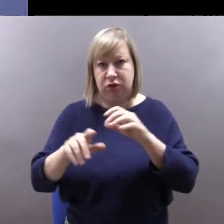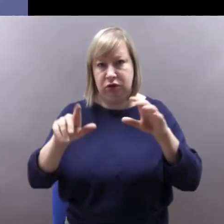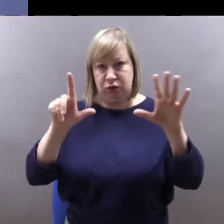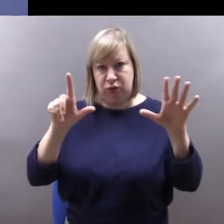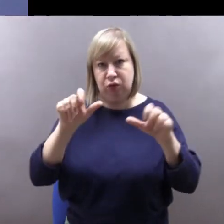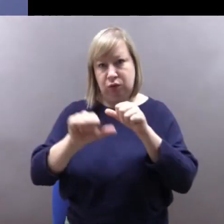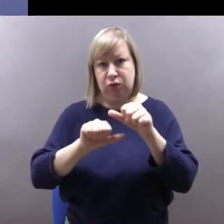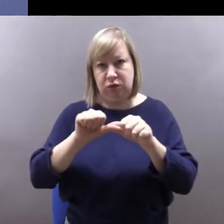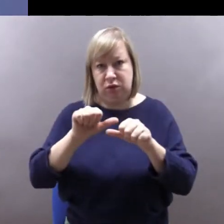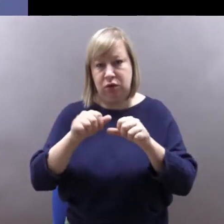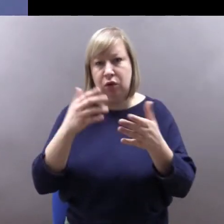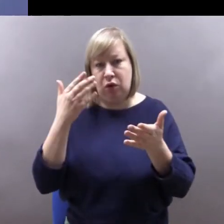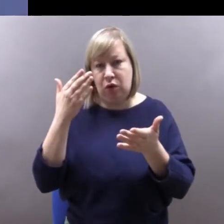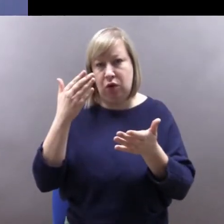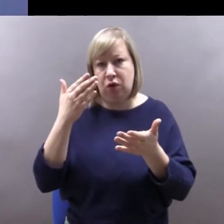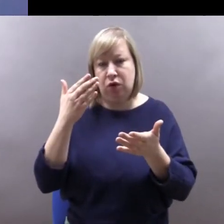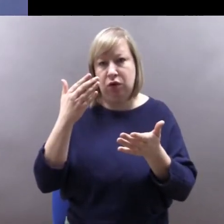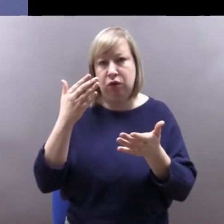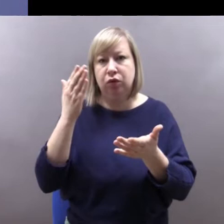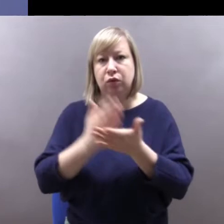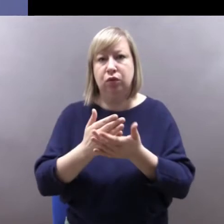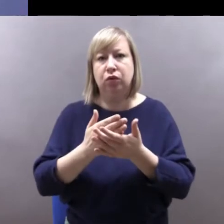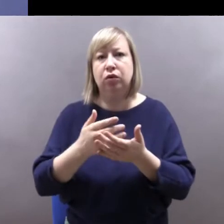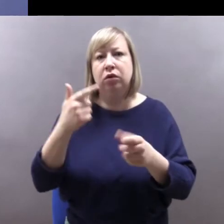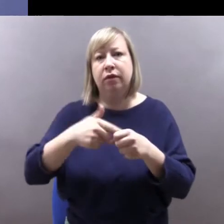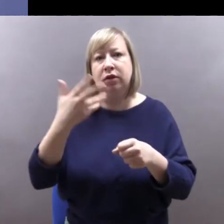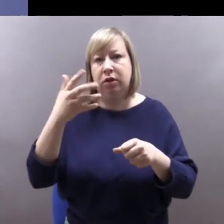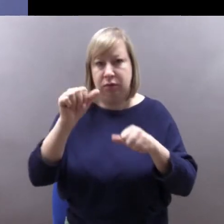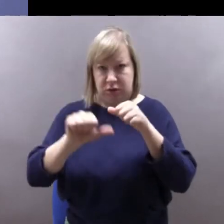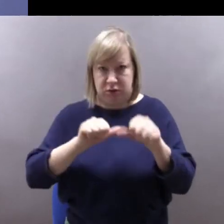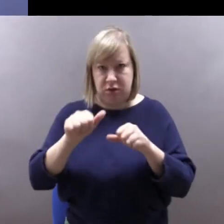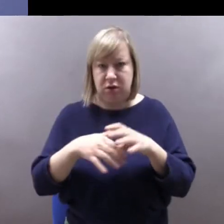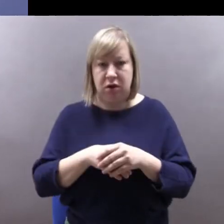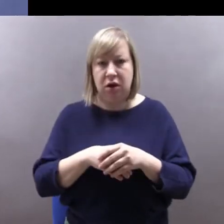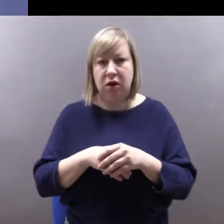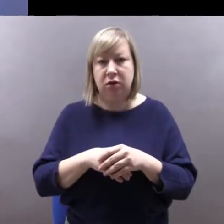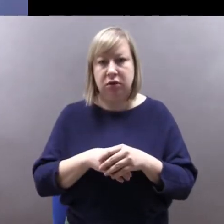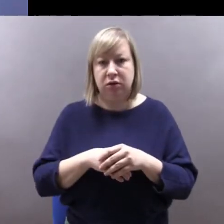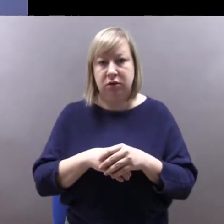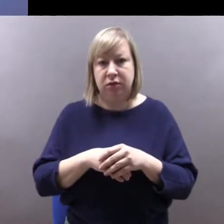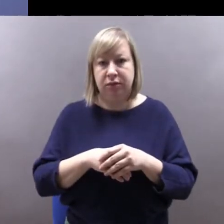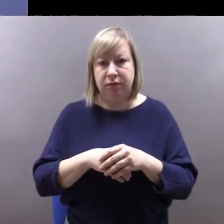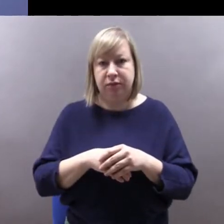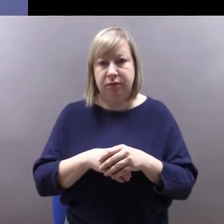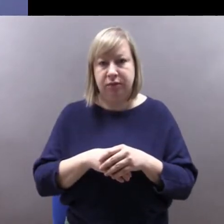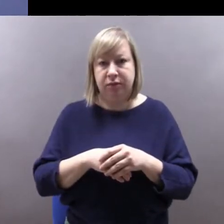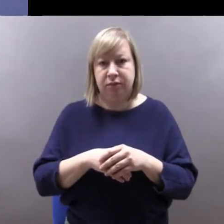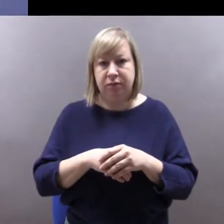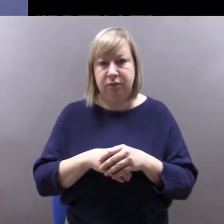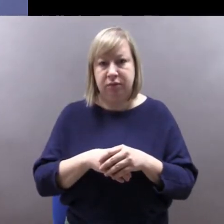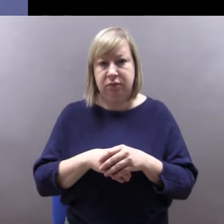od 1997 roku, czyli już 25 lat, można powiedzieć, że no już